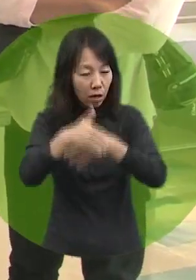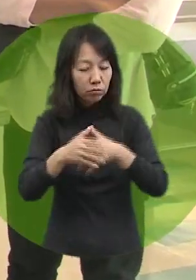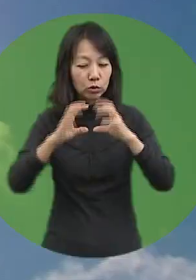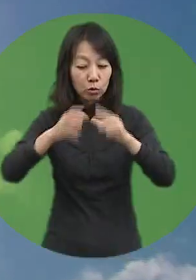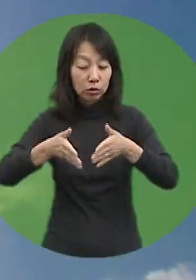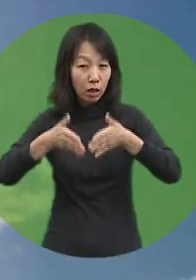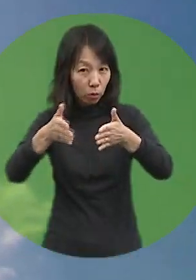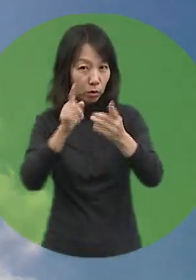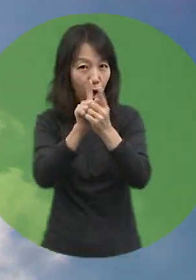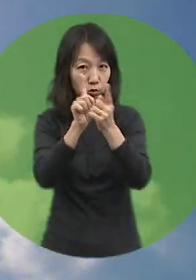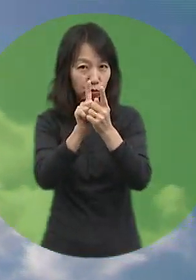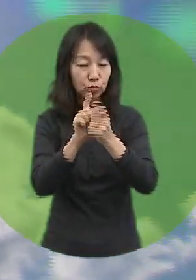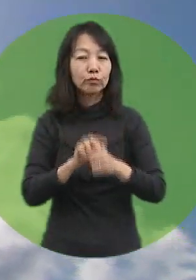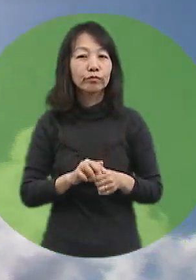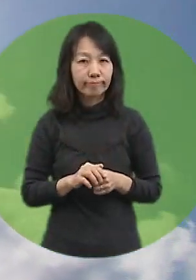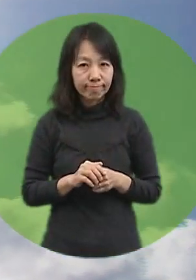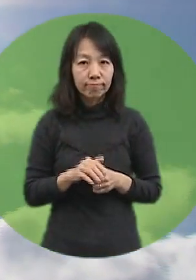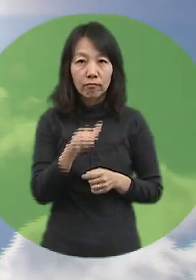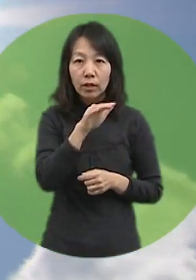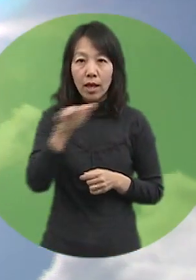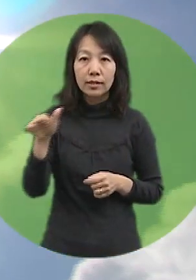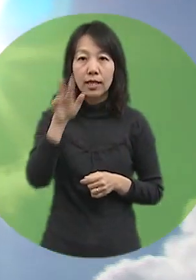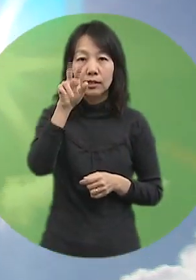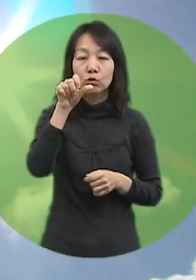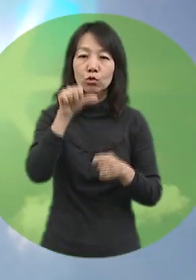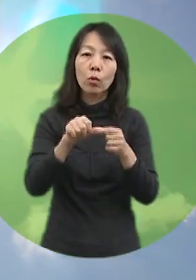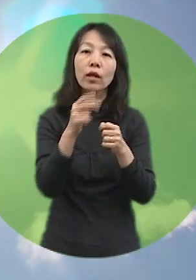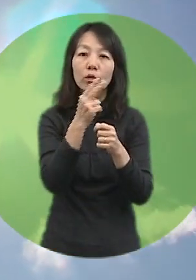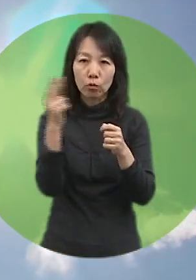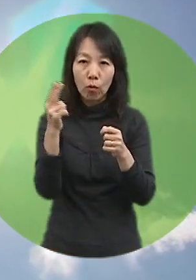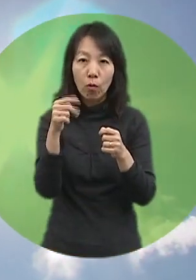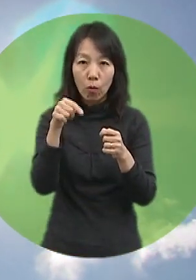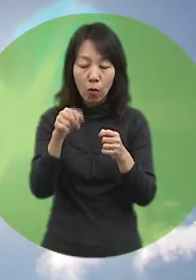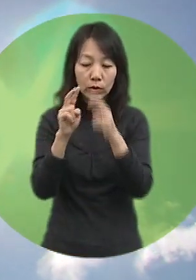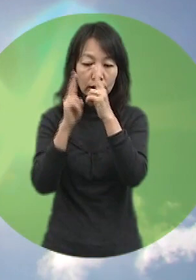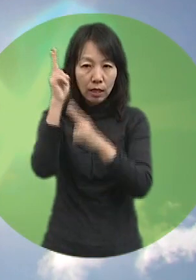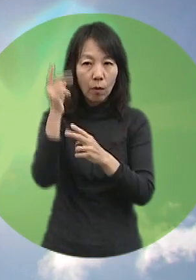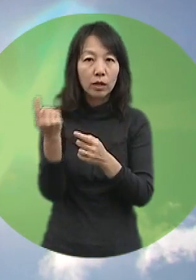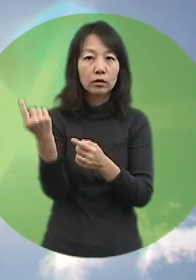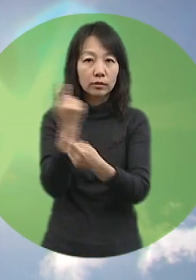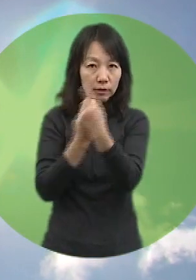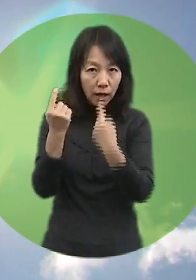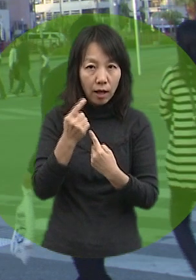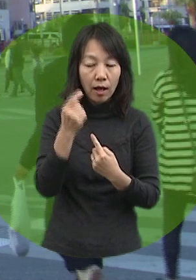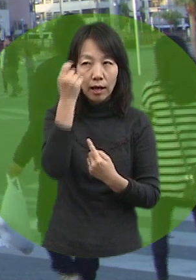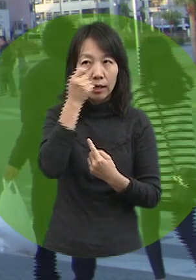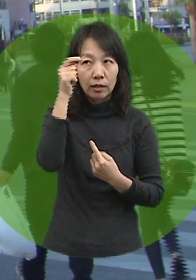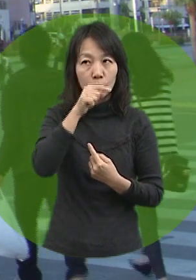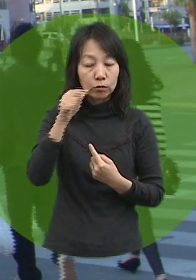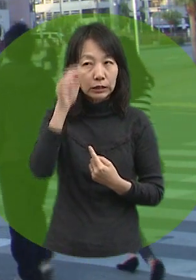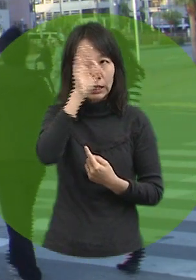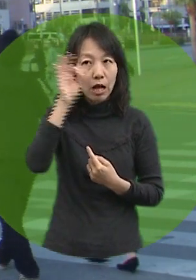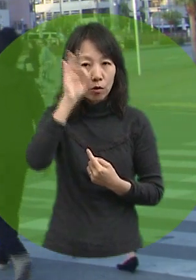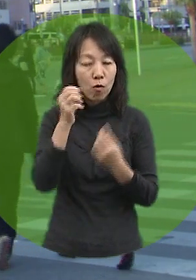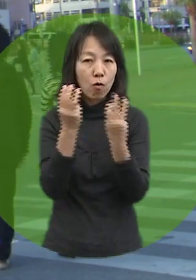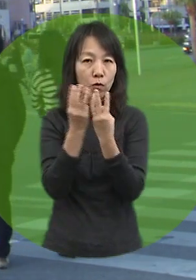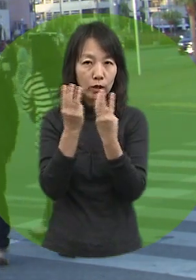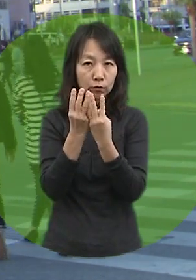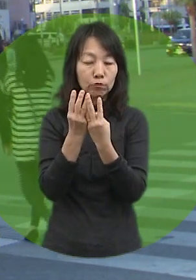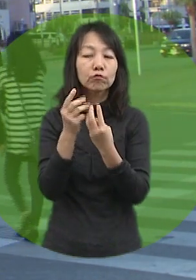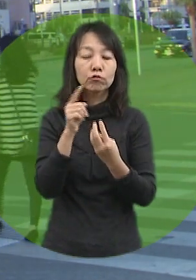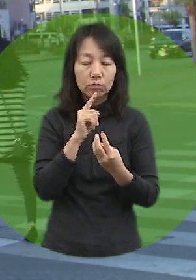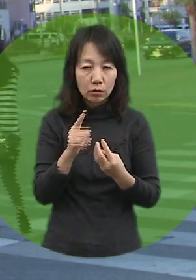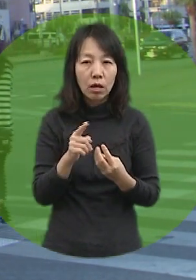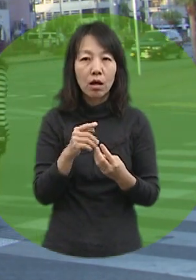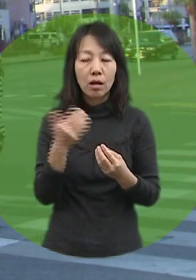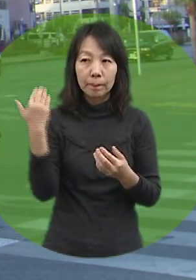多いですね。 平成25年度に沖縄を訪れた外国人観光客の数は過去最高となるお